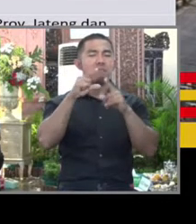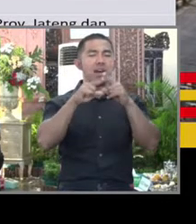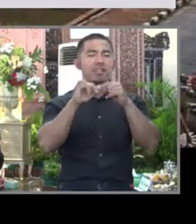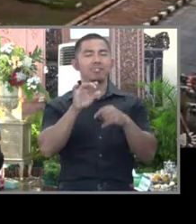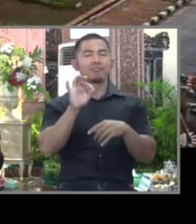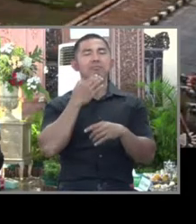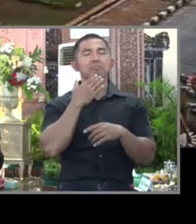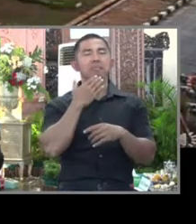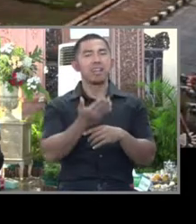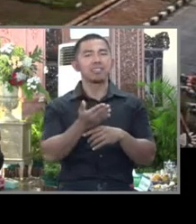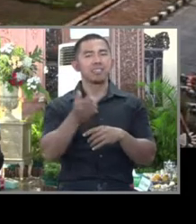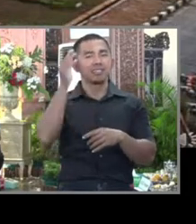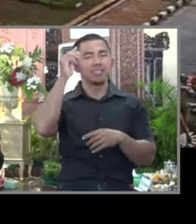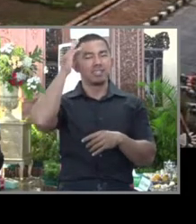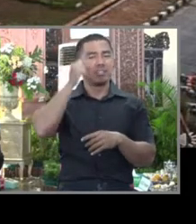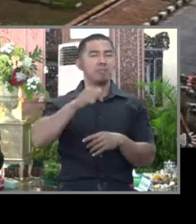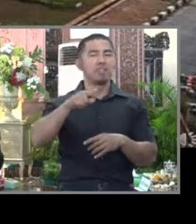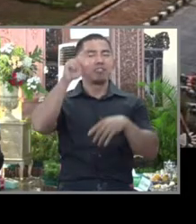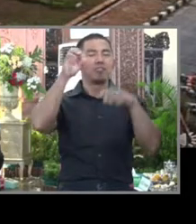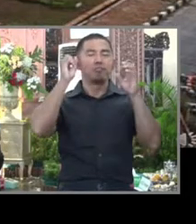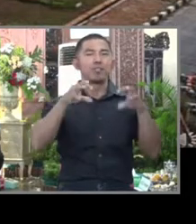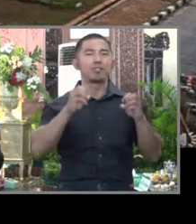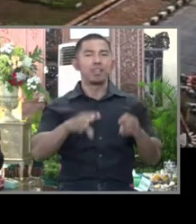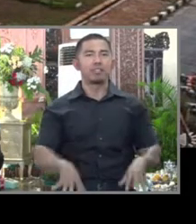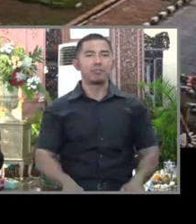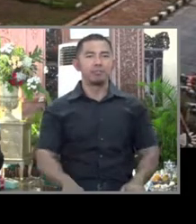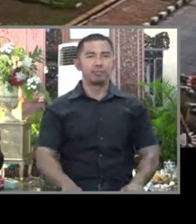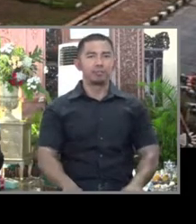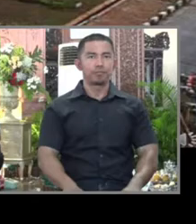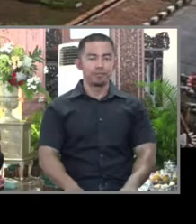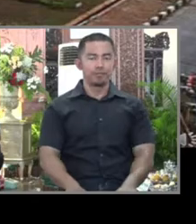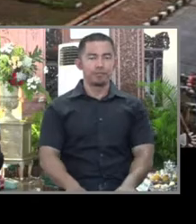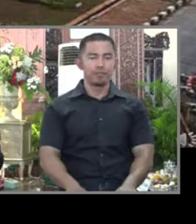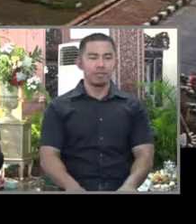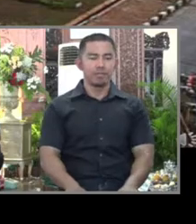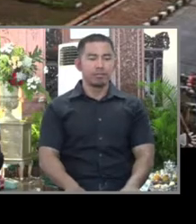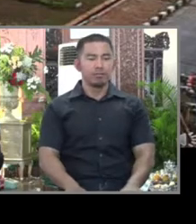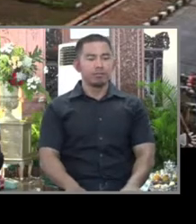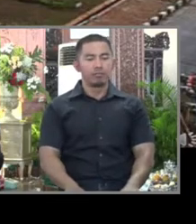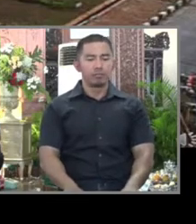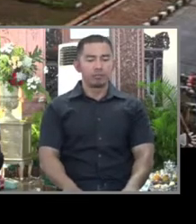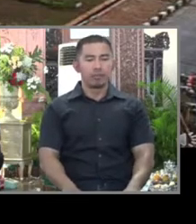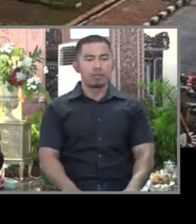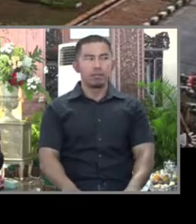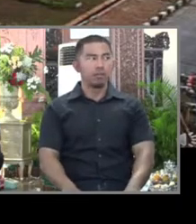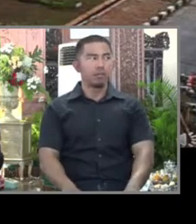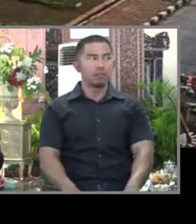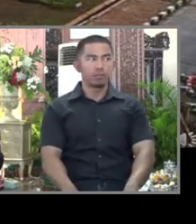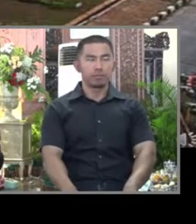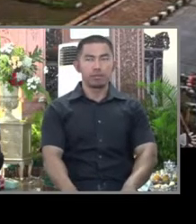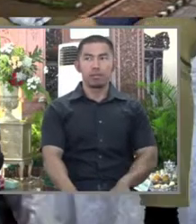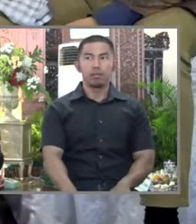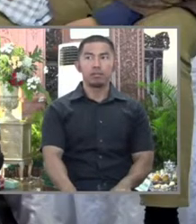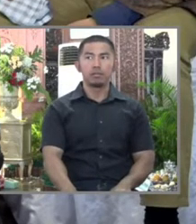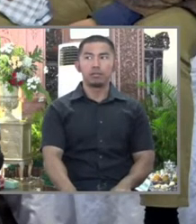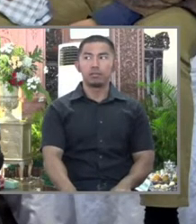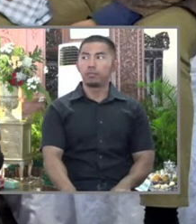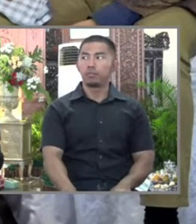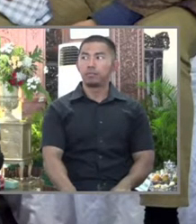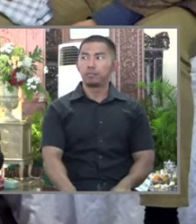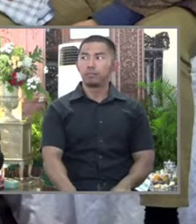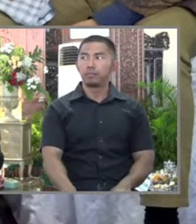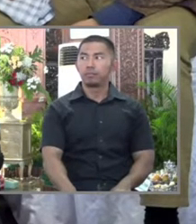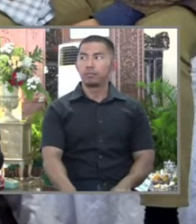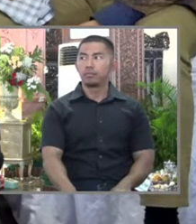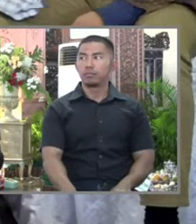Taufiq walhidayah Wassalamualaikum warohmatullahi wabarakatuh Waalaikumsalam warohmatullahi wabarakatuh saya langsung saja untuk